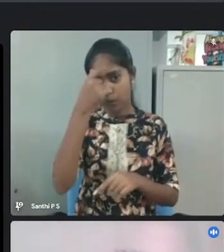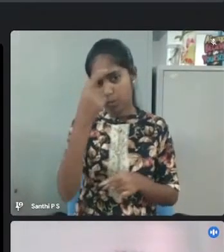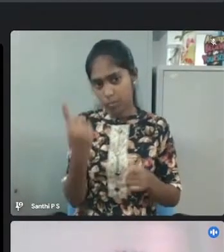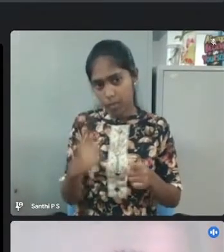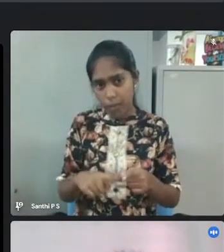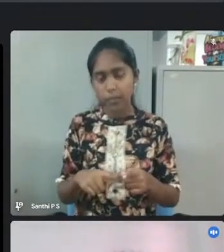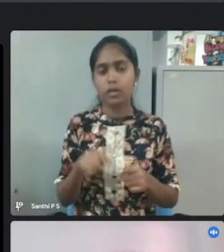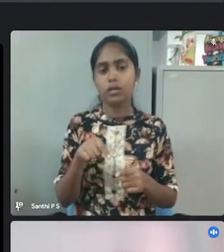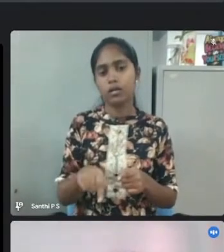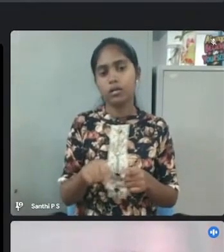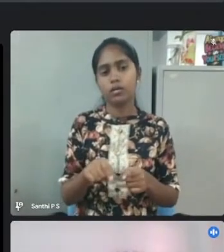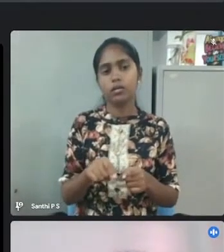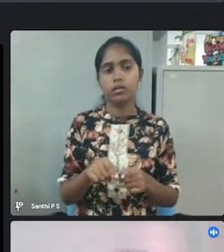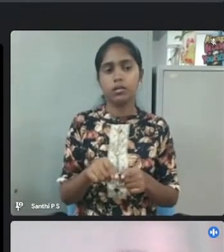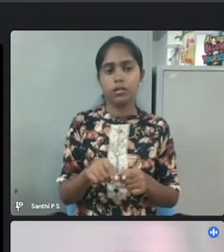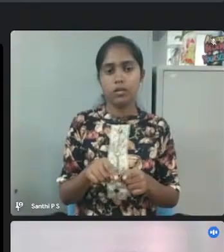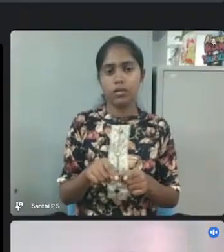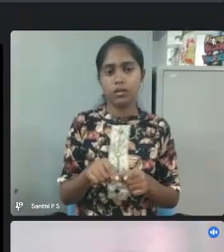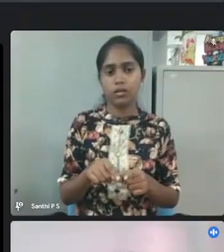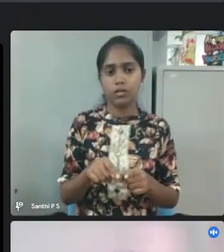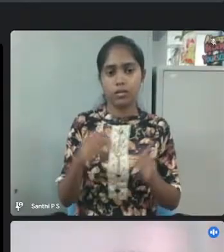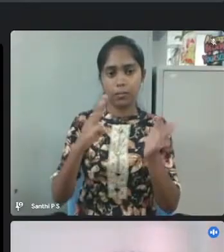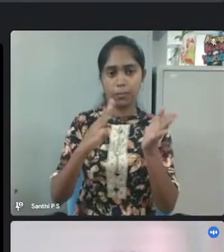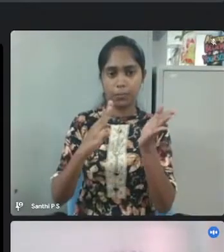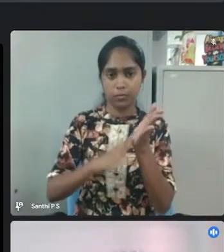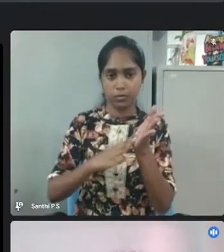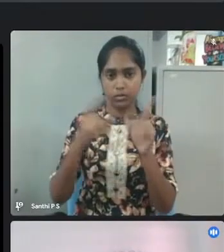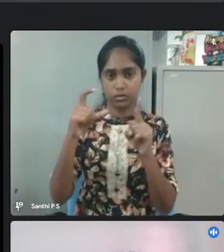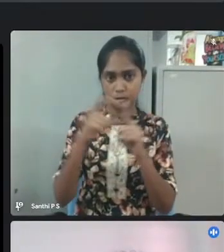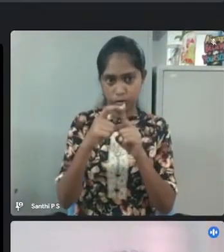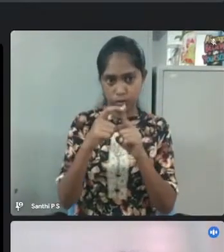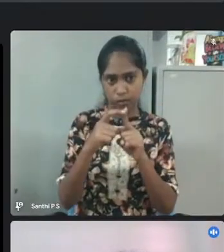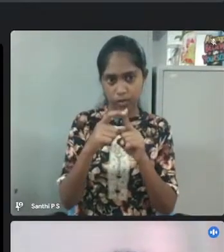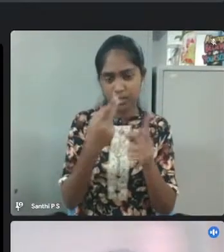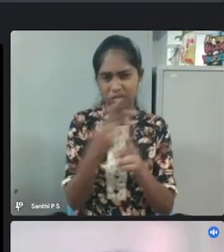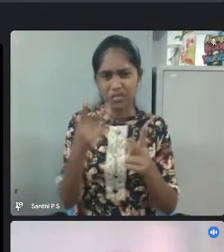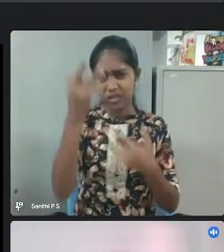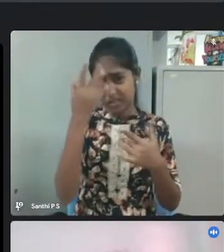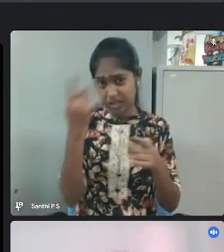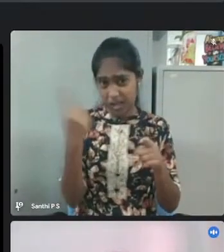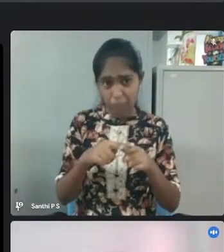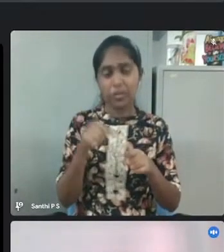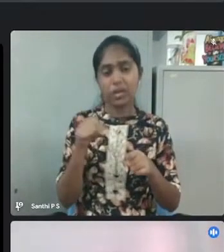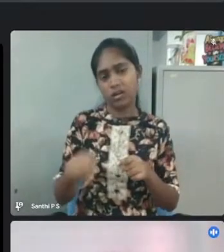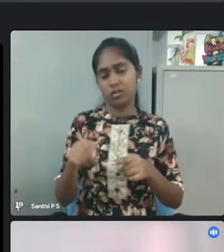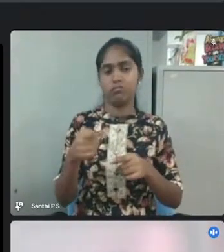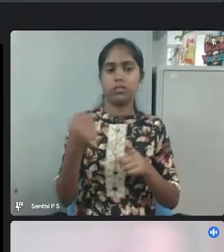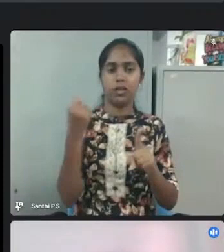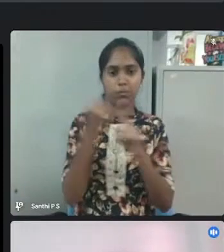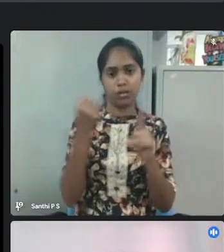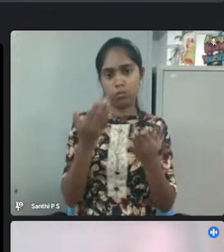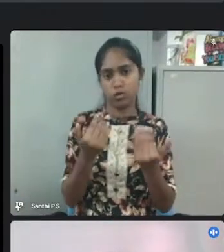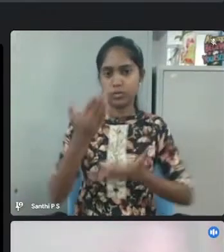തീരുമാനിച്ചേക്കാം. ജനിതക ഘടകങ്ങൾ, മസ്കുലർ ഡിസ്ട്രോഫി, SMA ഇങ്ങനെയുള്ള അവസ്ഥകളെല്ലാം അതിന് ഉദാഹരണങ്ങളാണ്. ജനനത്തിന്